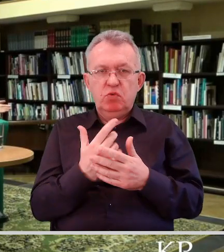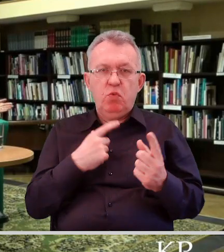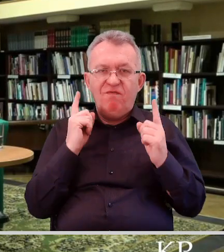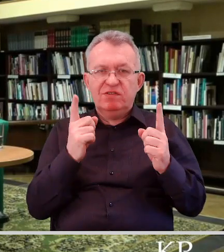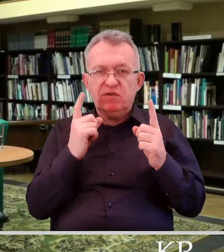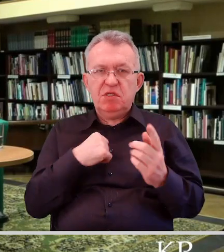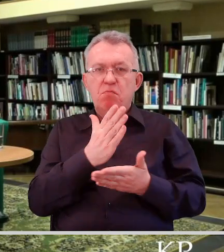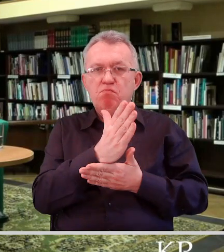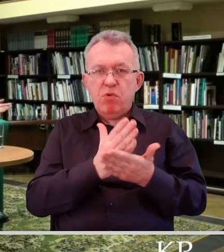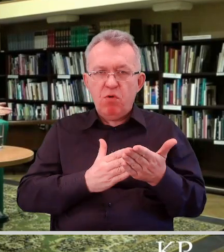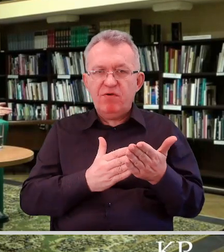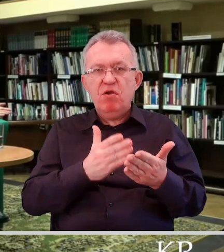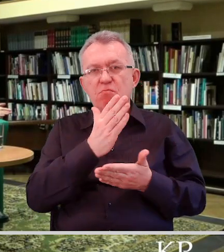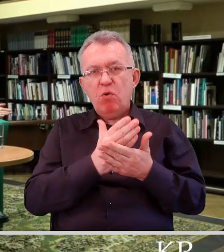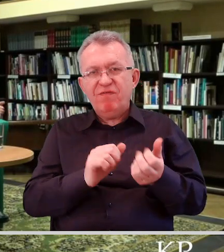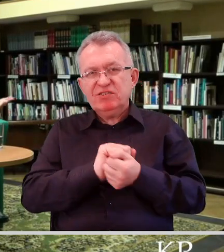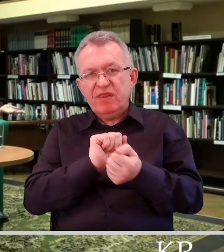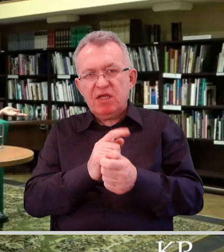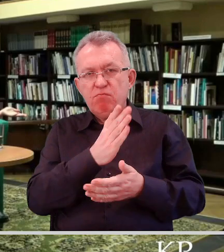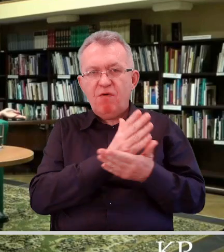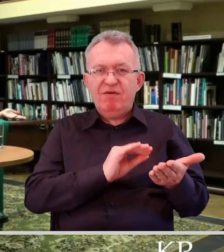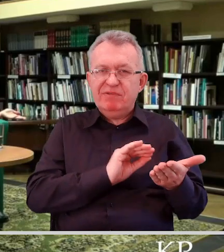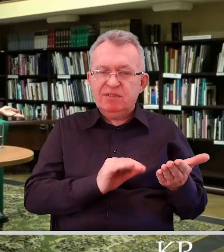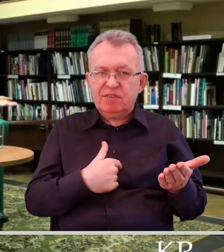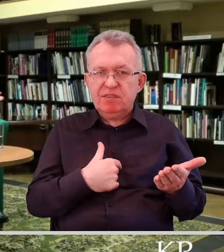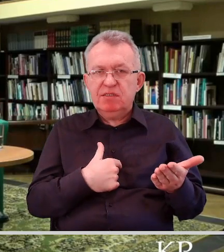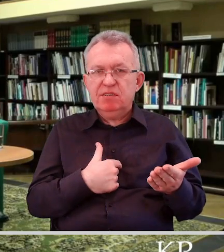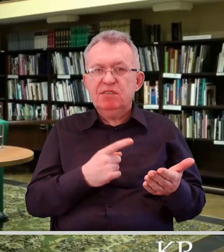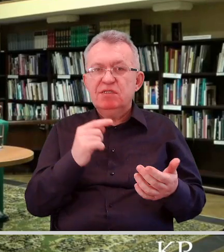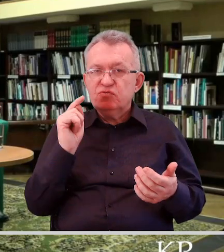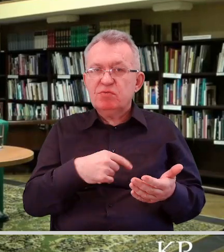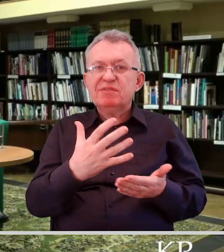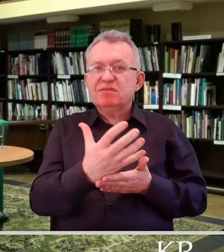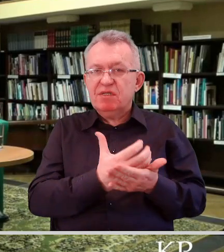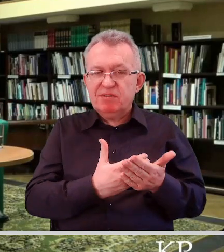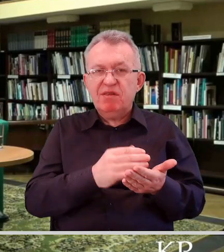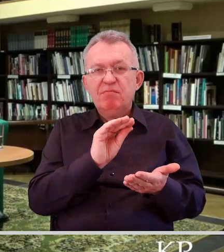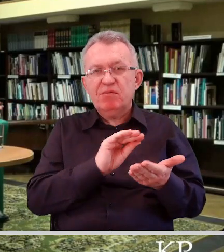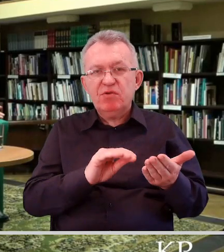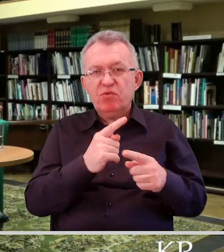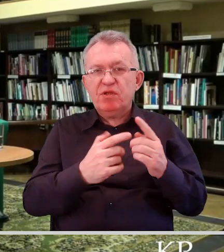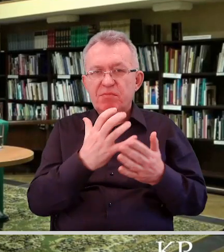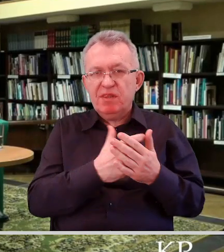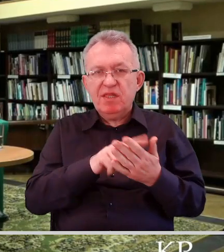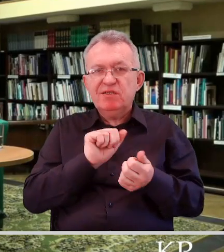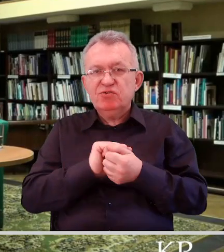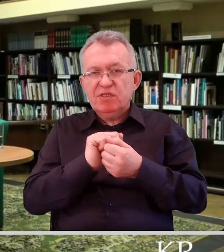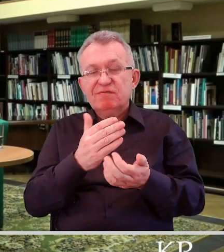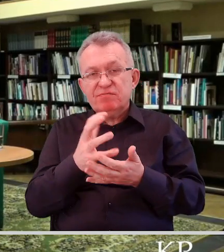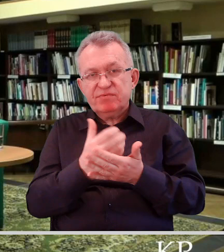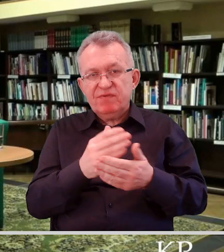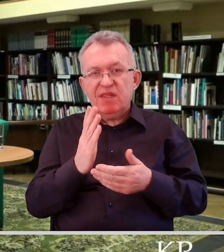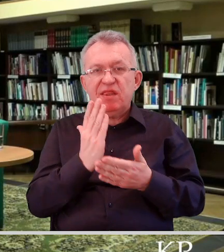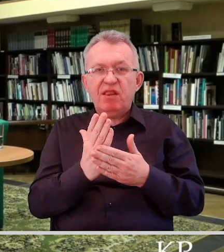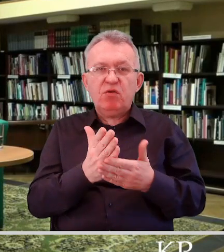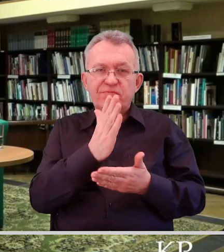w połowie pisarką, w połowie dziennikarką. No bo też taka prawda, że trzeba zarabiać, a na pisaniu trochę mniej, więc na dziennikarstwie. Dlatego cały